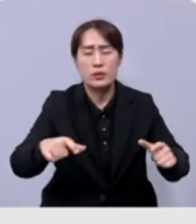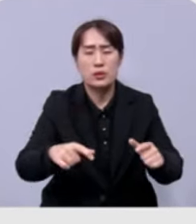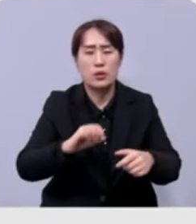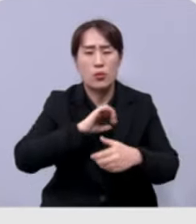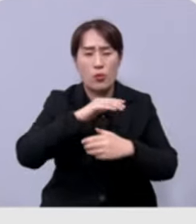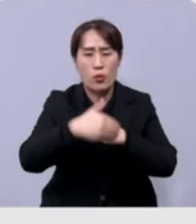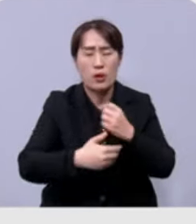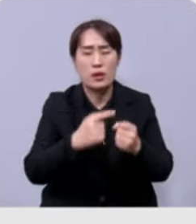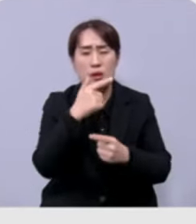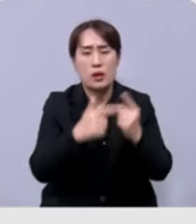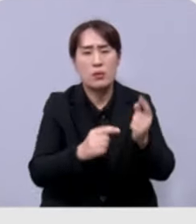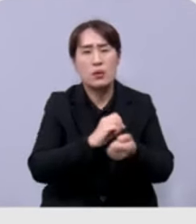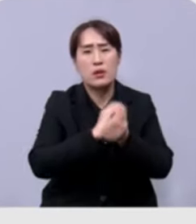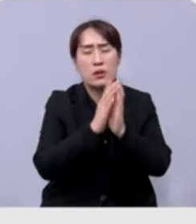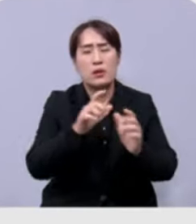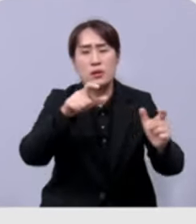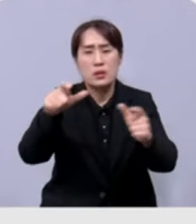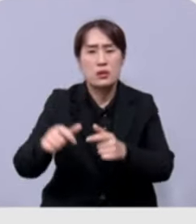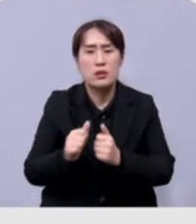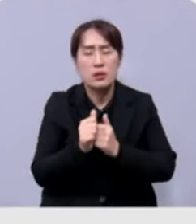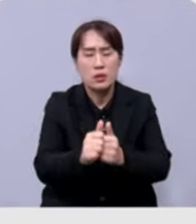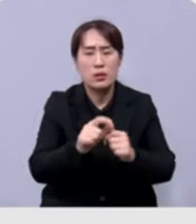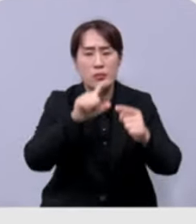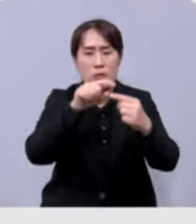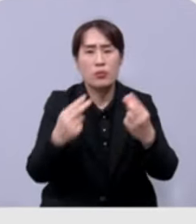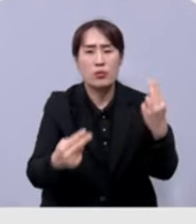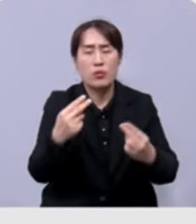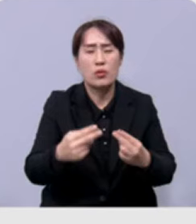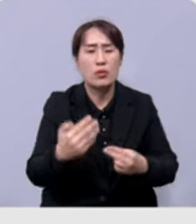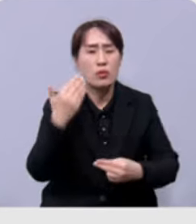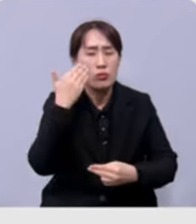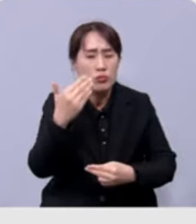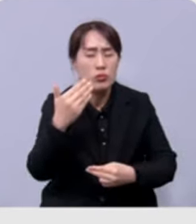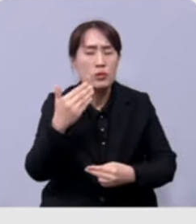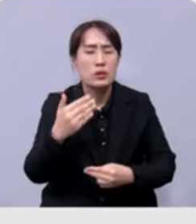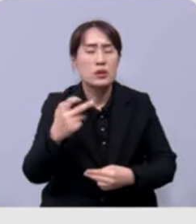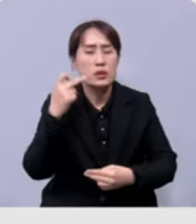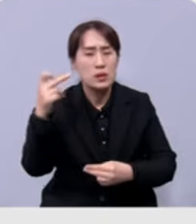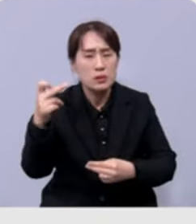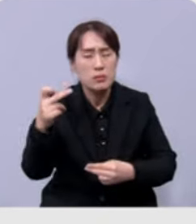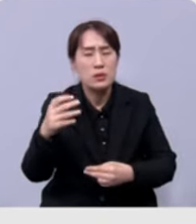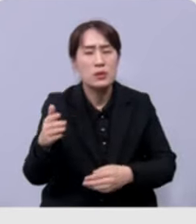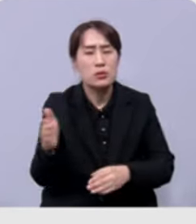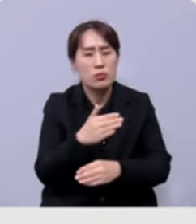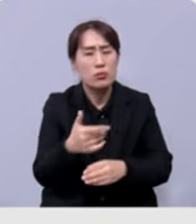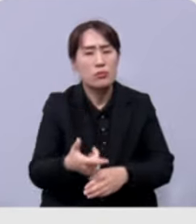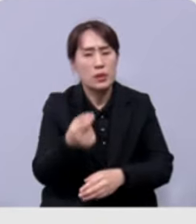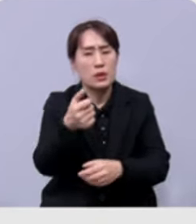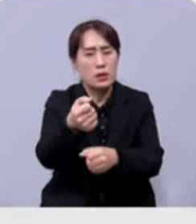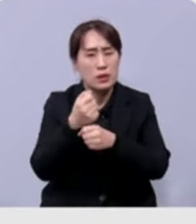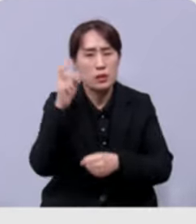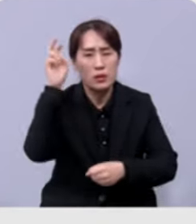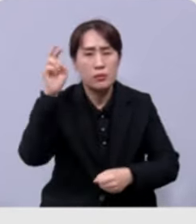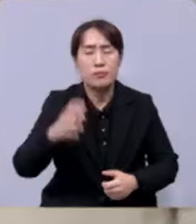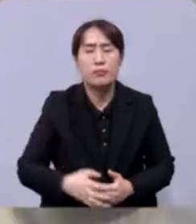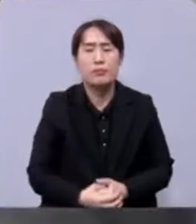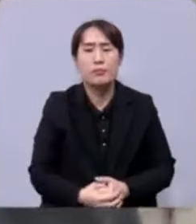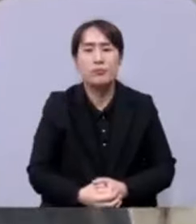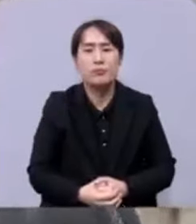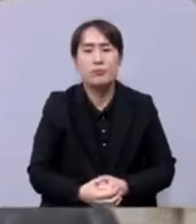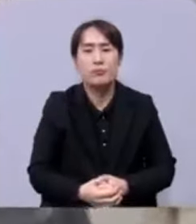과일나무 개화시기는 지역에 따라 평년보다 9일에서 최대 12일 가량 빠를 것으로 전망되고